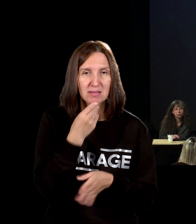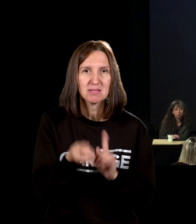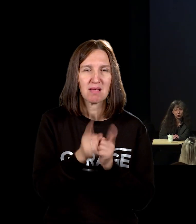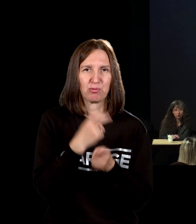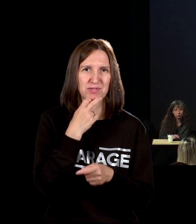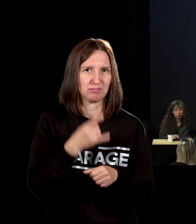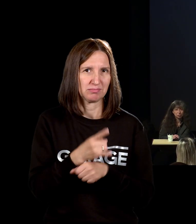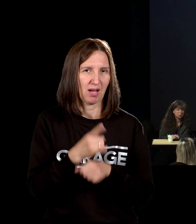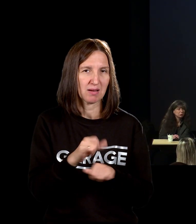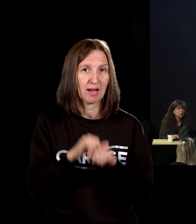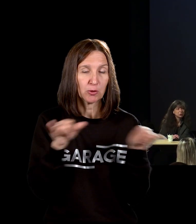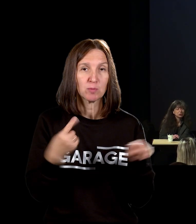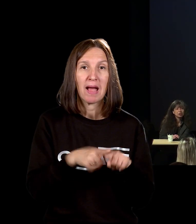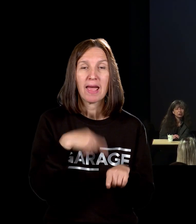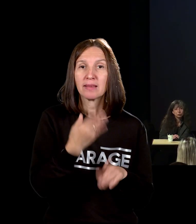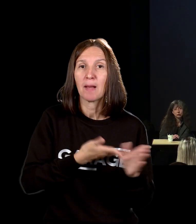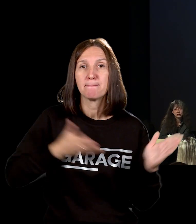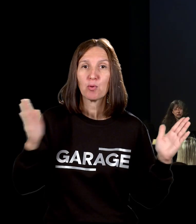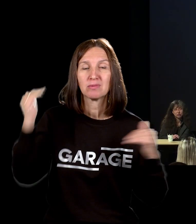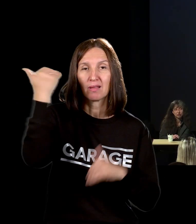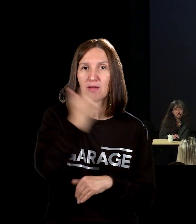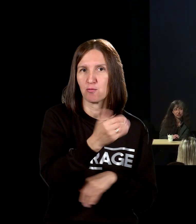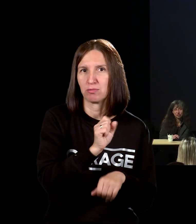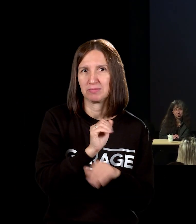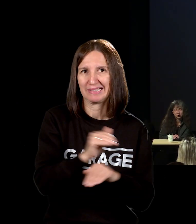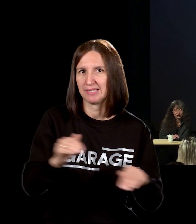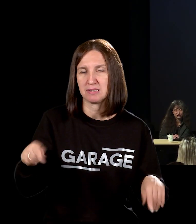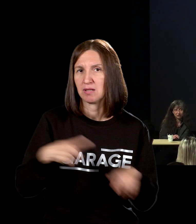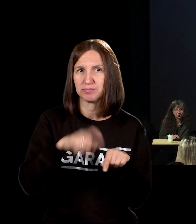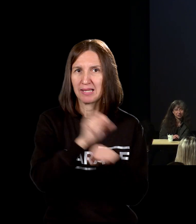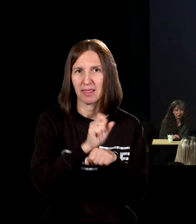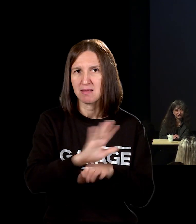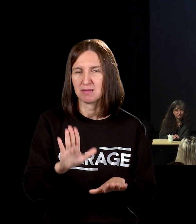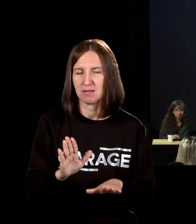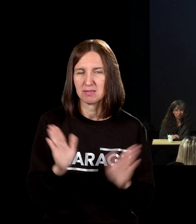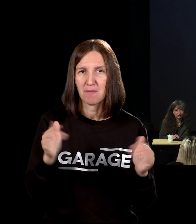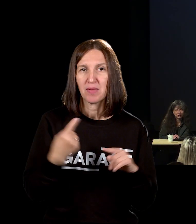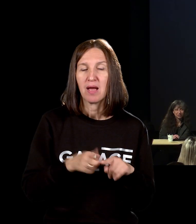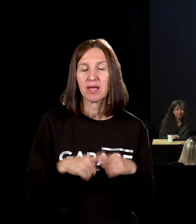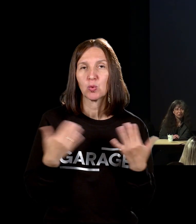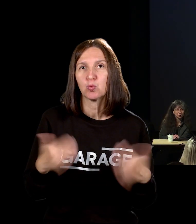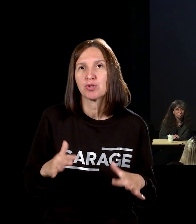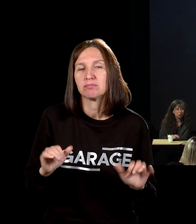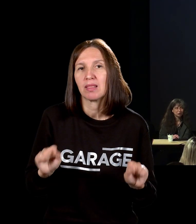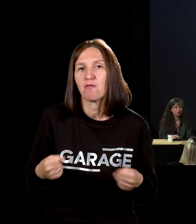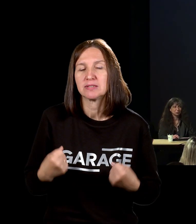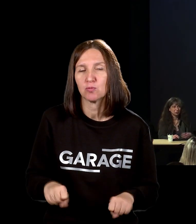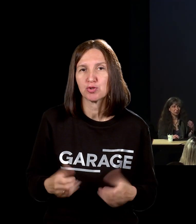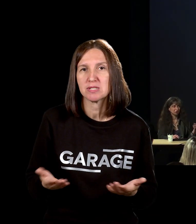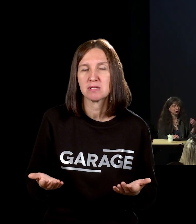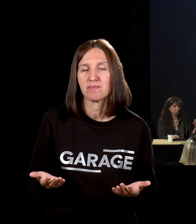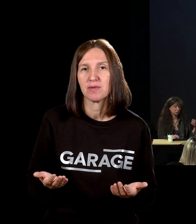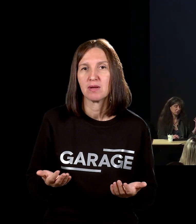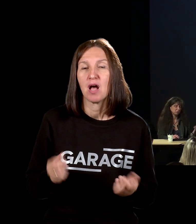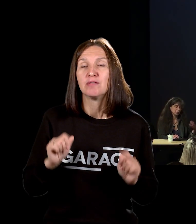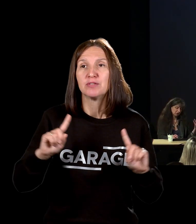самым карикатурным, каким может быть. Пишут, это портреты его детей, это не заказные работы, это невозможность, как бы, вот